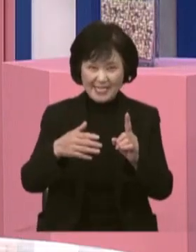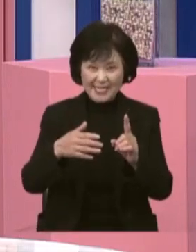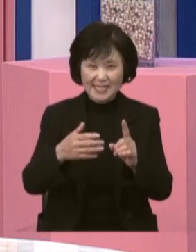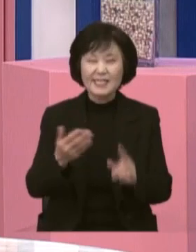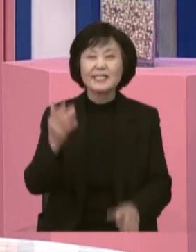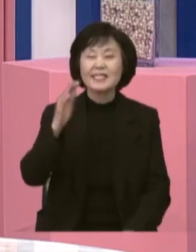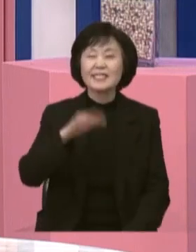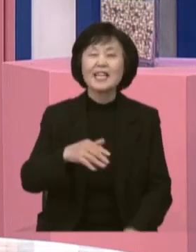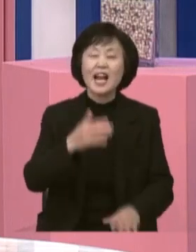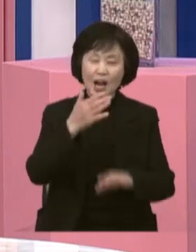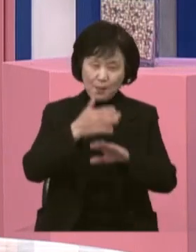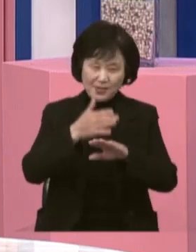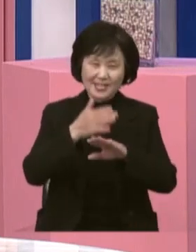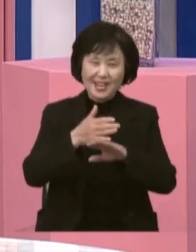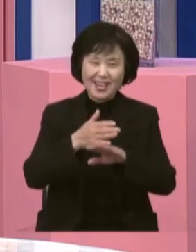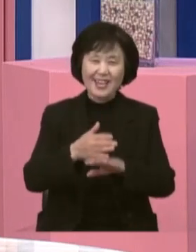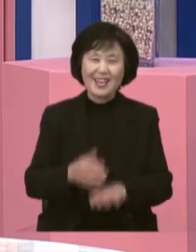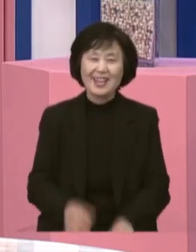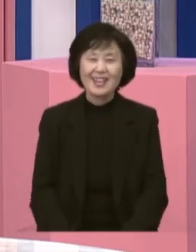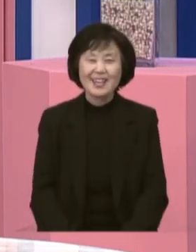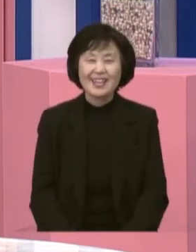그냥 그래도 감사해요.